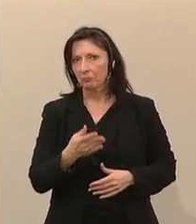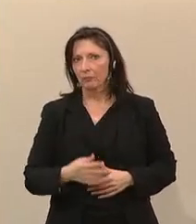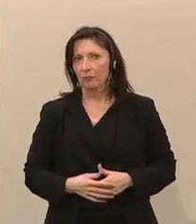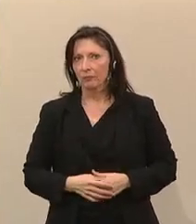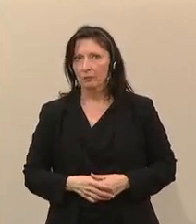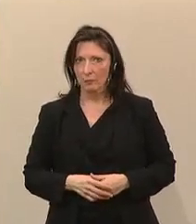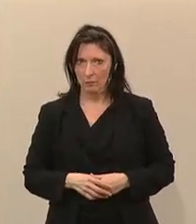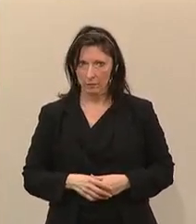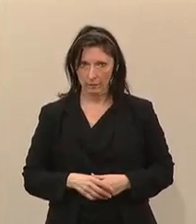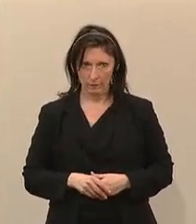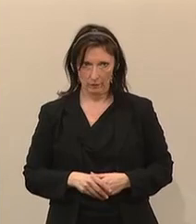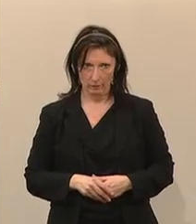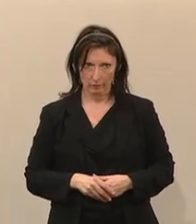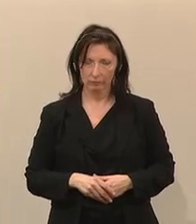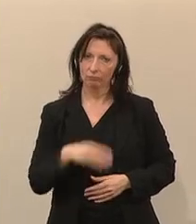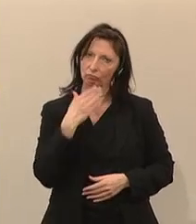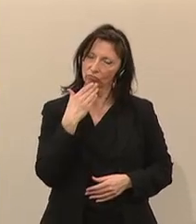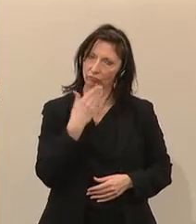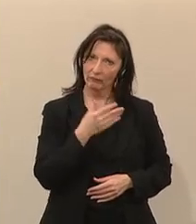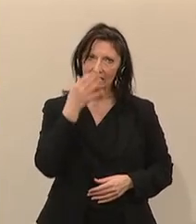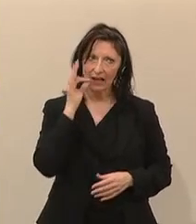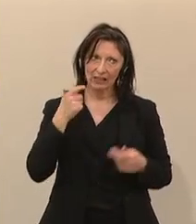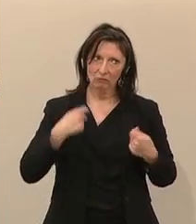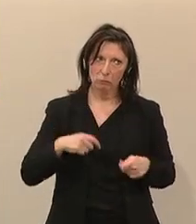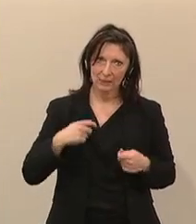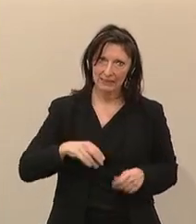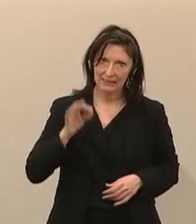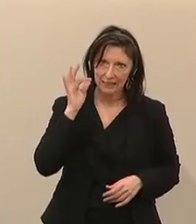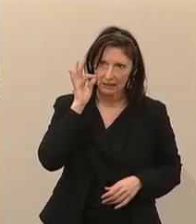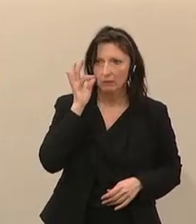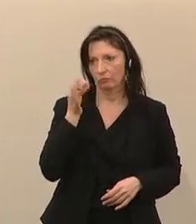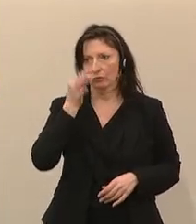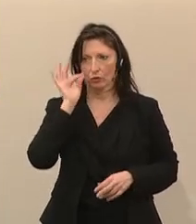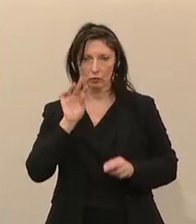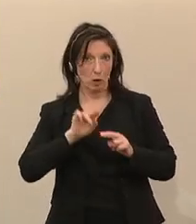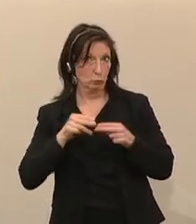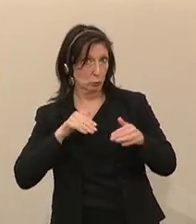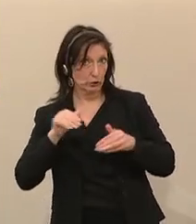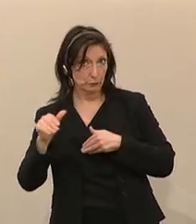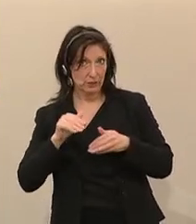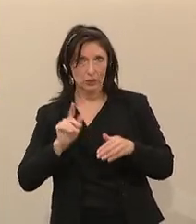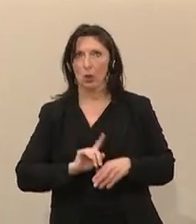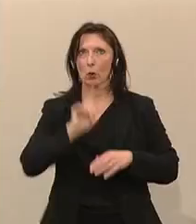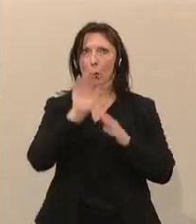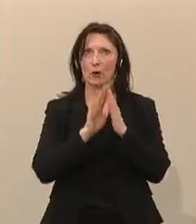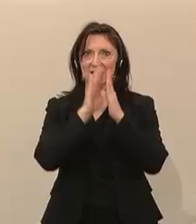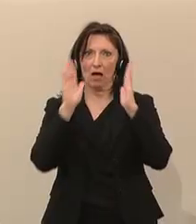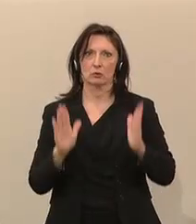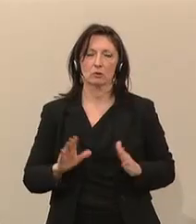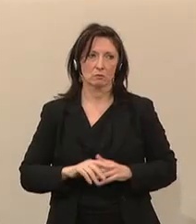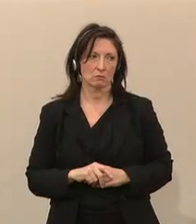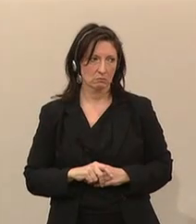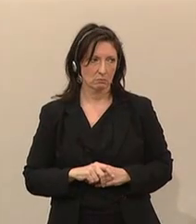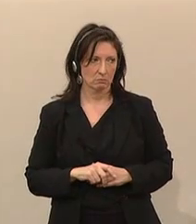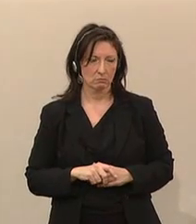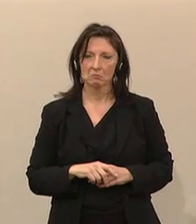Liste Pilz aufgegangen sind. Danke, er ist Frau Budget- und Finanzsprecher. Frau Bundesministerin, Hohes Haus. Ich habe an